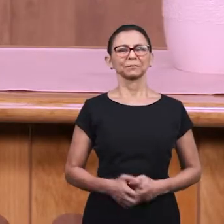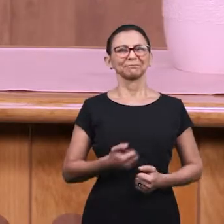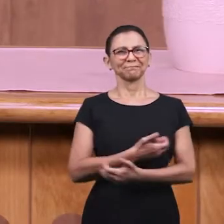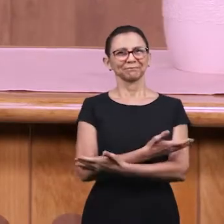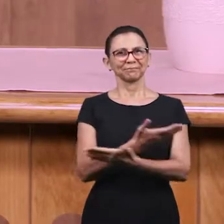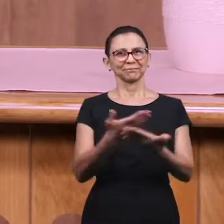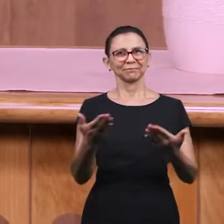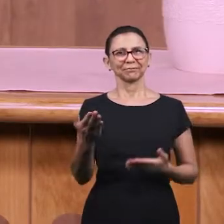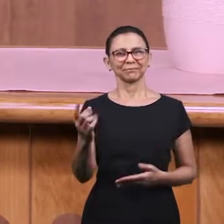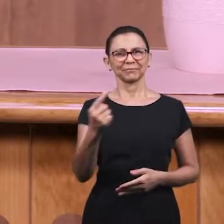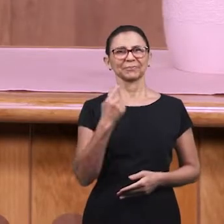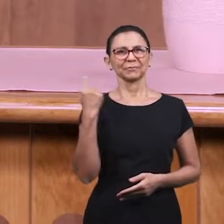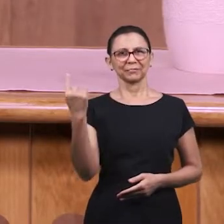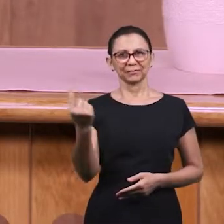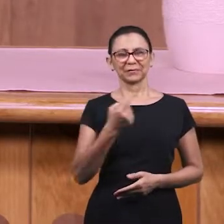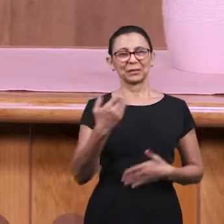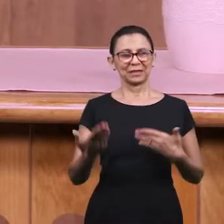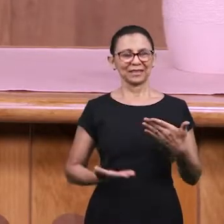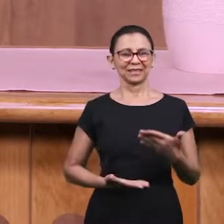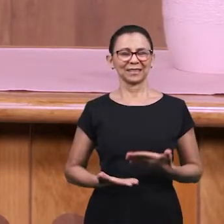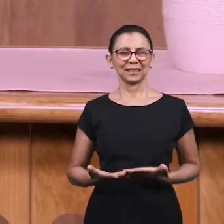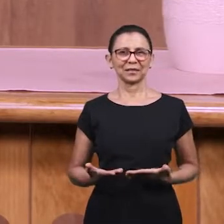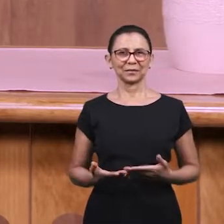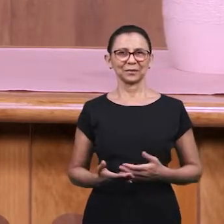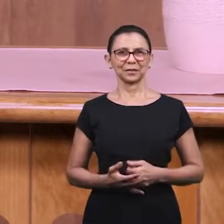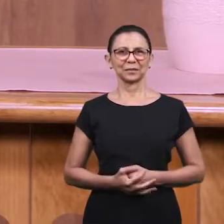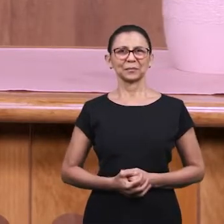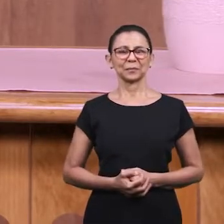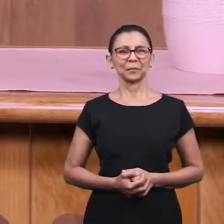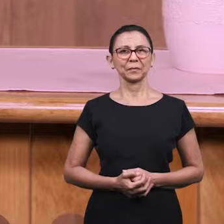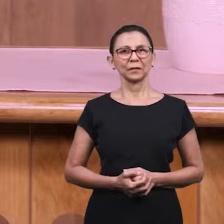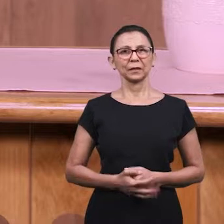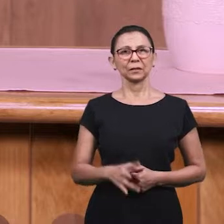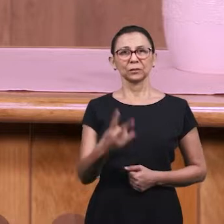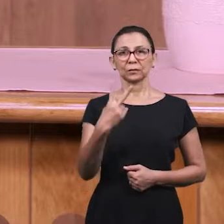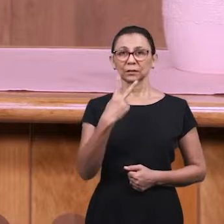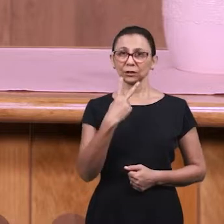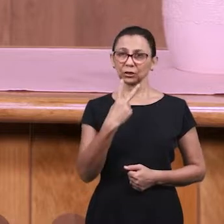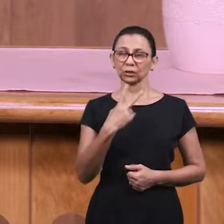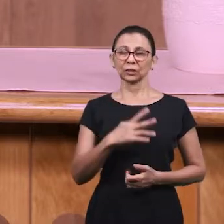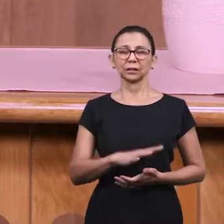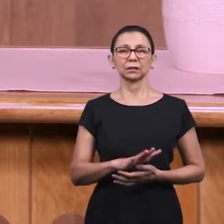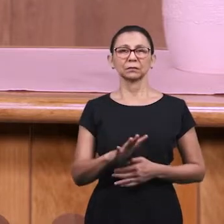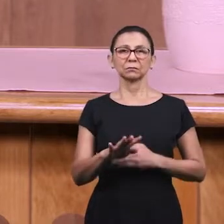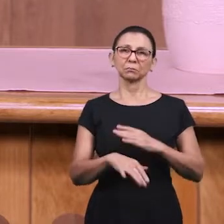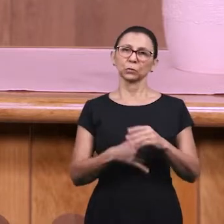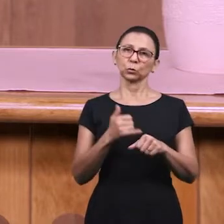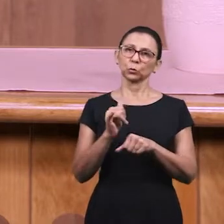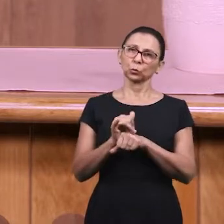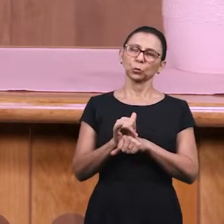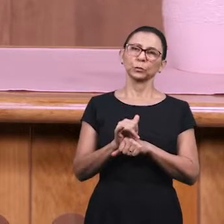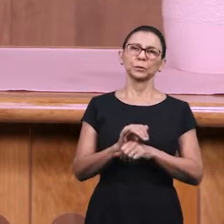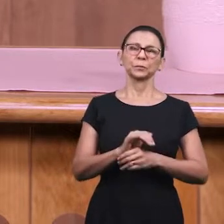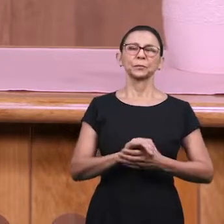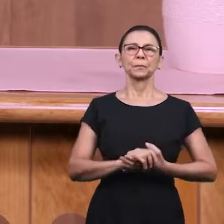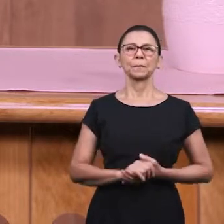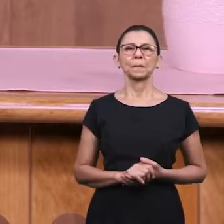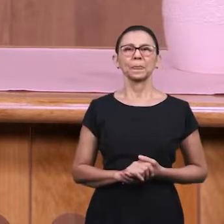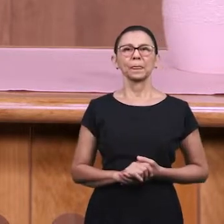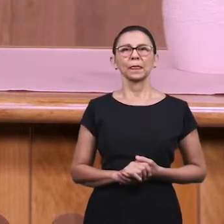Я приветствую всех наших братьев и сестер, которые подключились к нам на канале